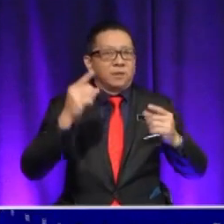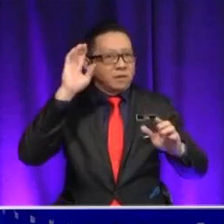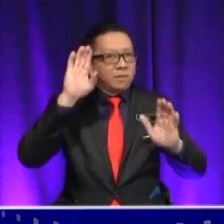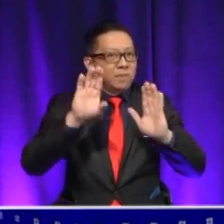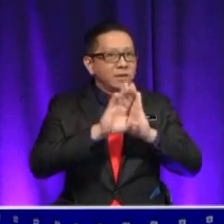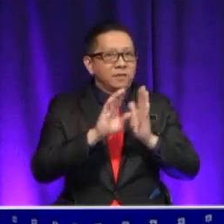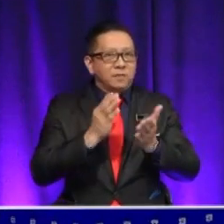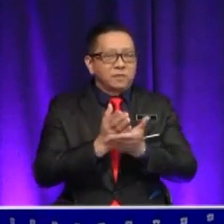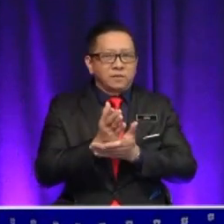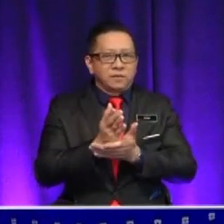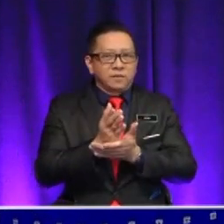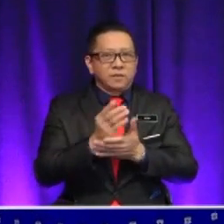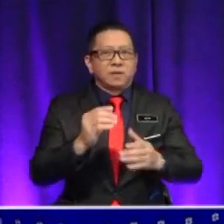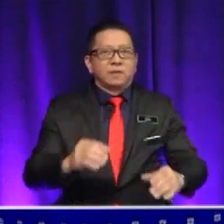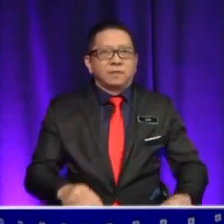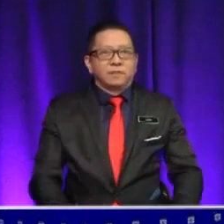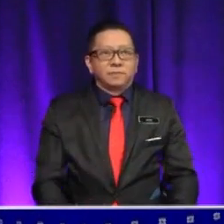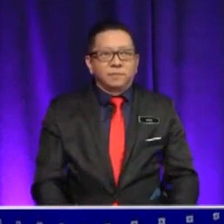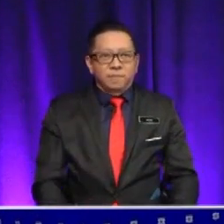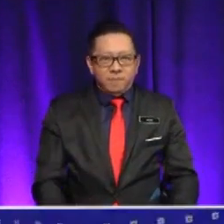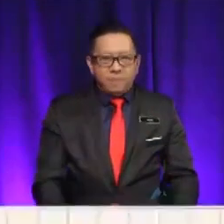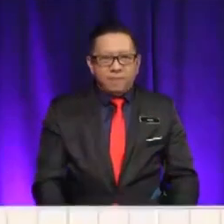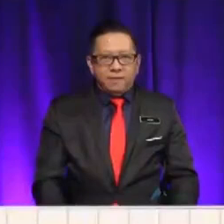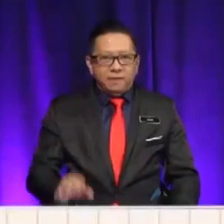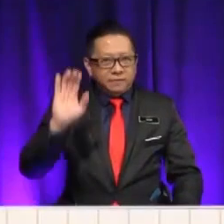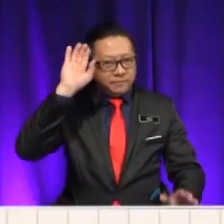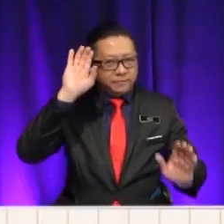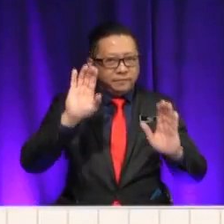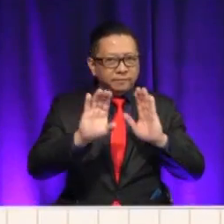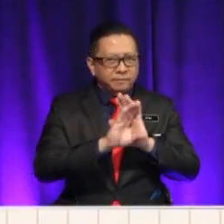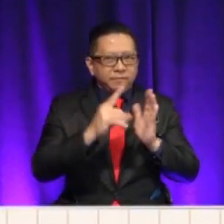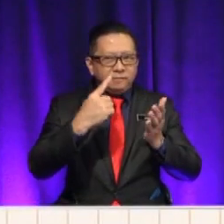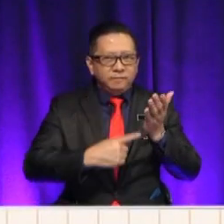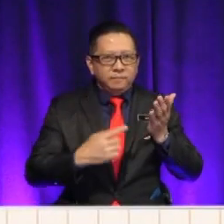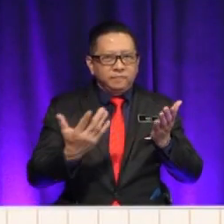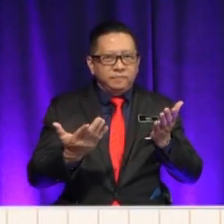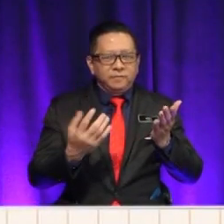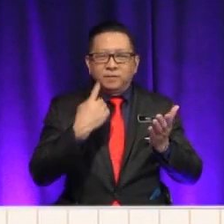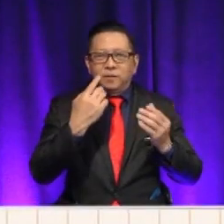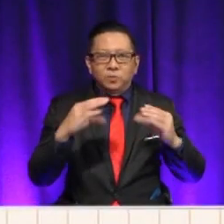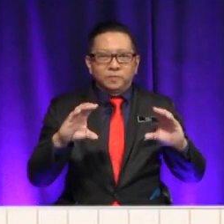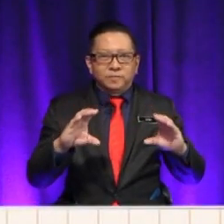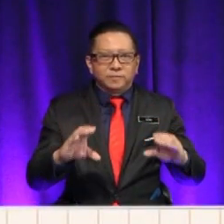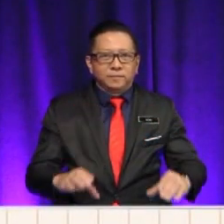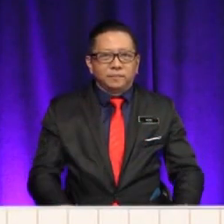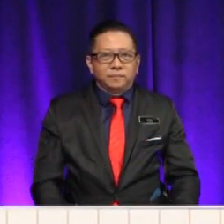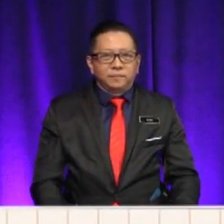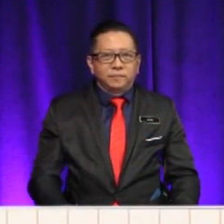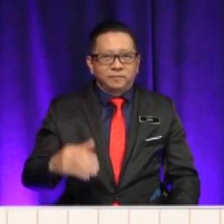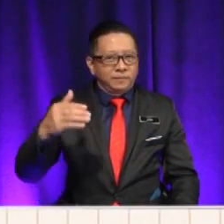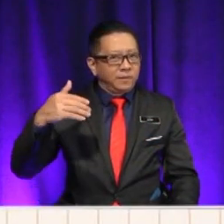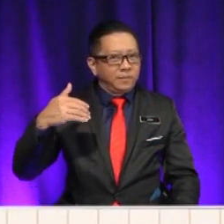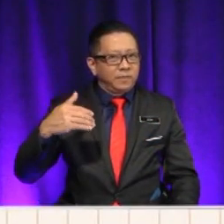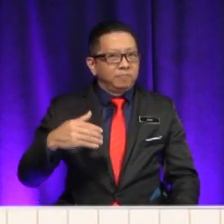Okey, gambar yang seterusnya. Kita nampak gambar apa tu? Siapa nak cuba? Yang belum lagi ni,